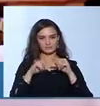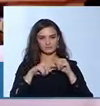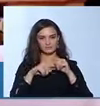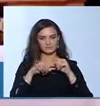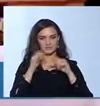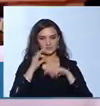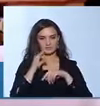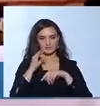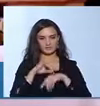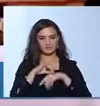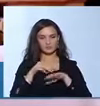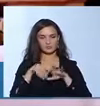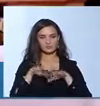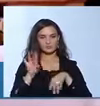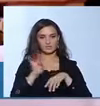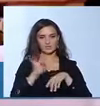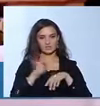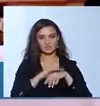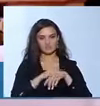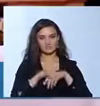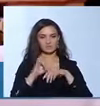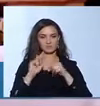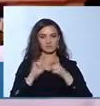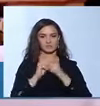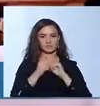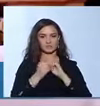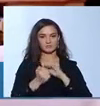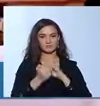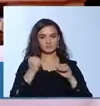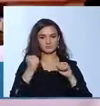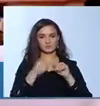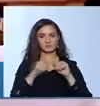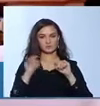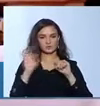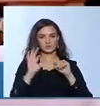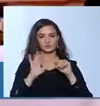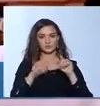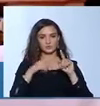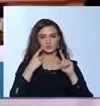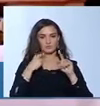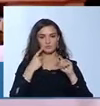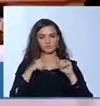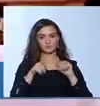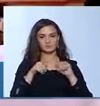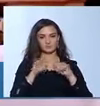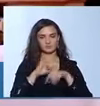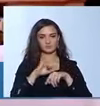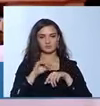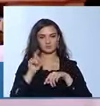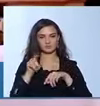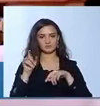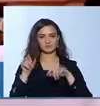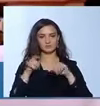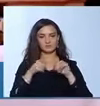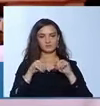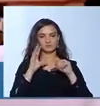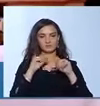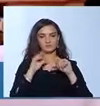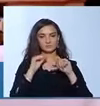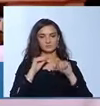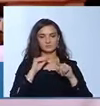თავის კანი უფრო გაცხიმიანდეს, ამ პირიქით გამოშრეს და ეს ამას ხშირად აღნიშნავენ ხოლმე პაციენტები.